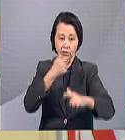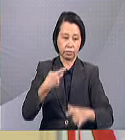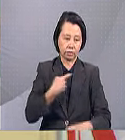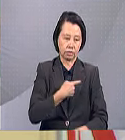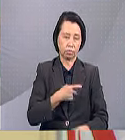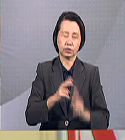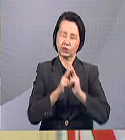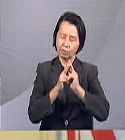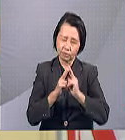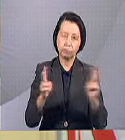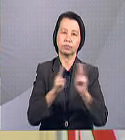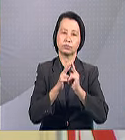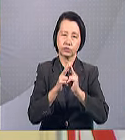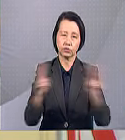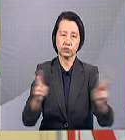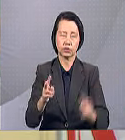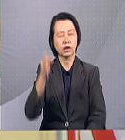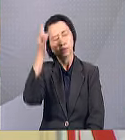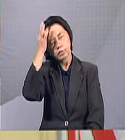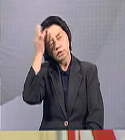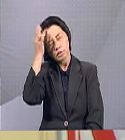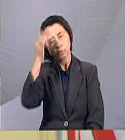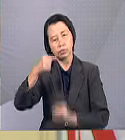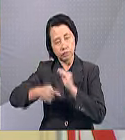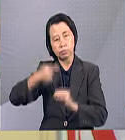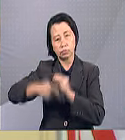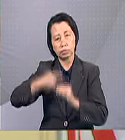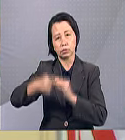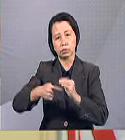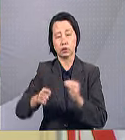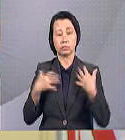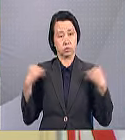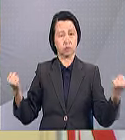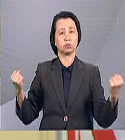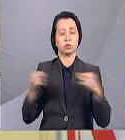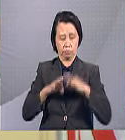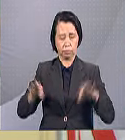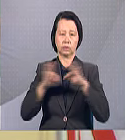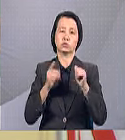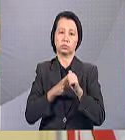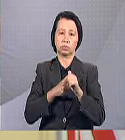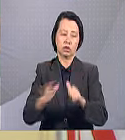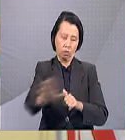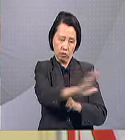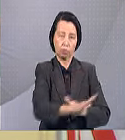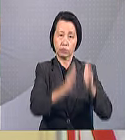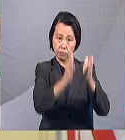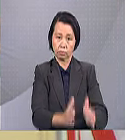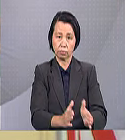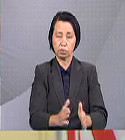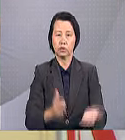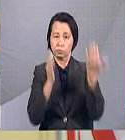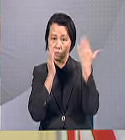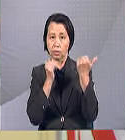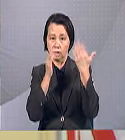kita amat-amat memikirkan berkenaan dengan kesihatan dan keselamatan para jemaah.